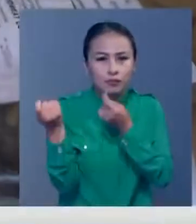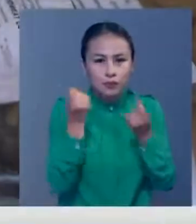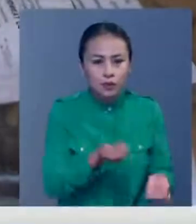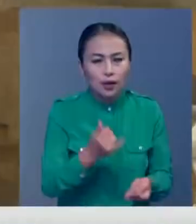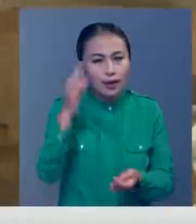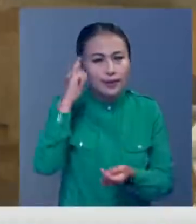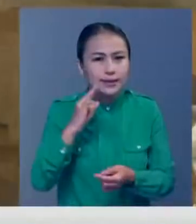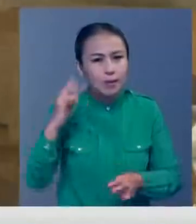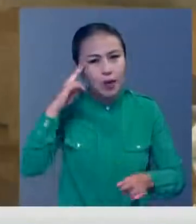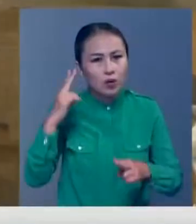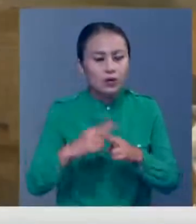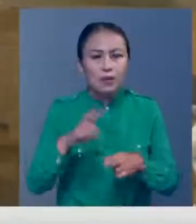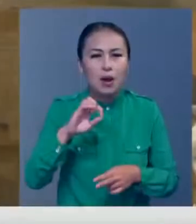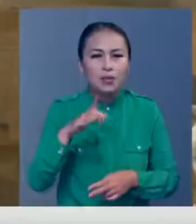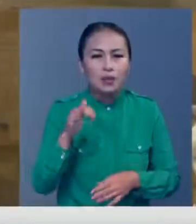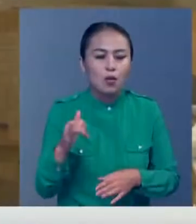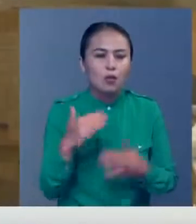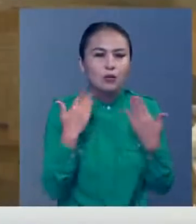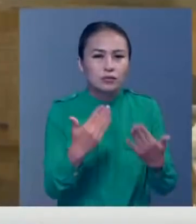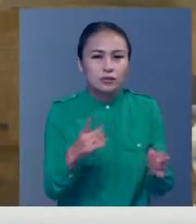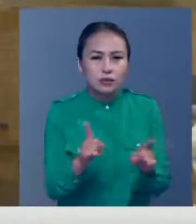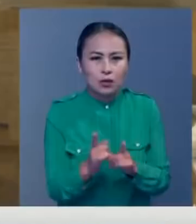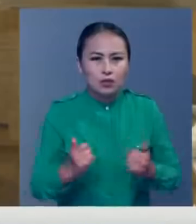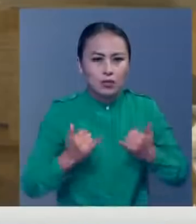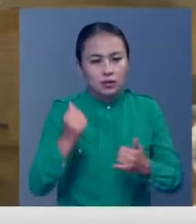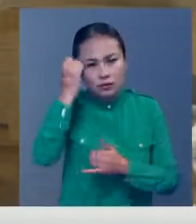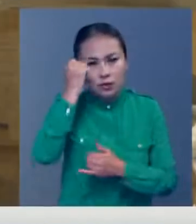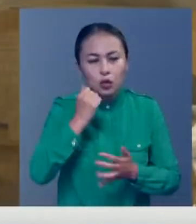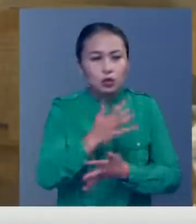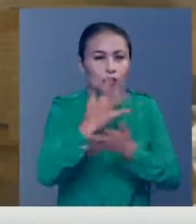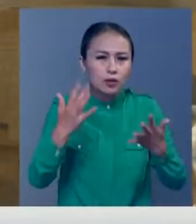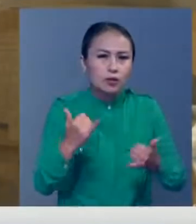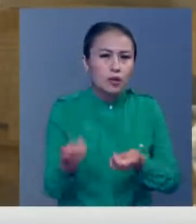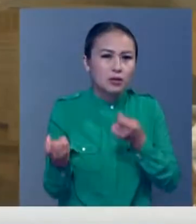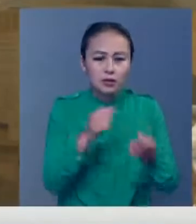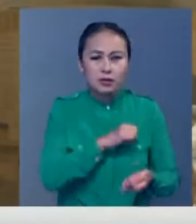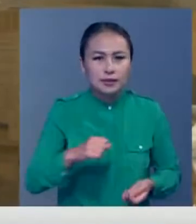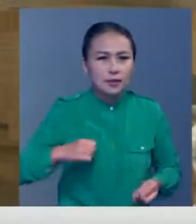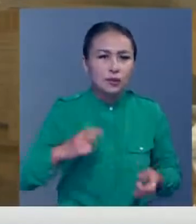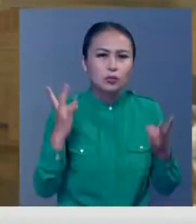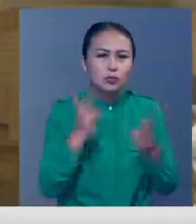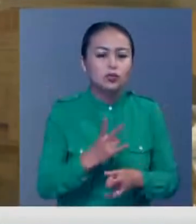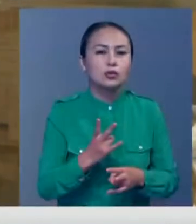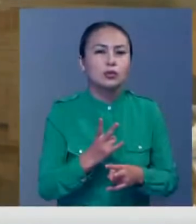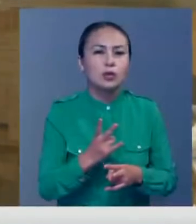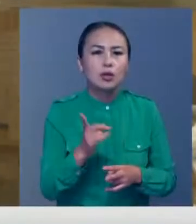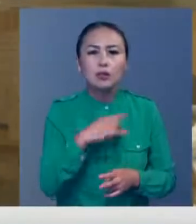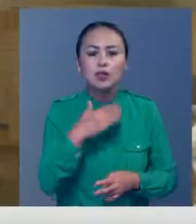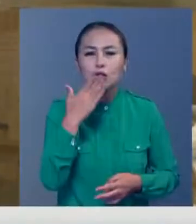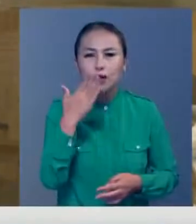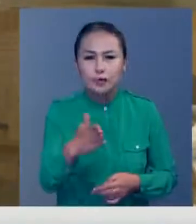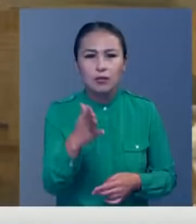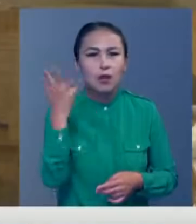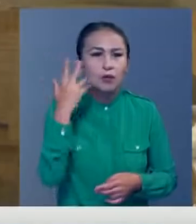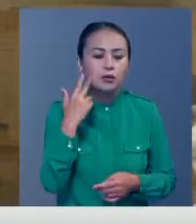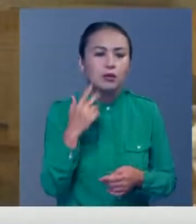Қазақстанға бауырлас ұлттың маңғыстаулықтарға ілтипаты. Біз оларға ризамыз. Өздері ұсыныспен шығып, неге қажеттігін сұрады. Оқшаулау орындарына